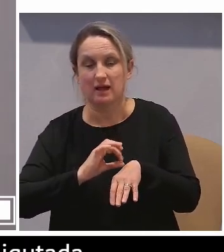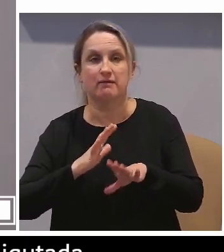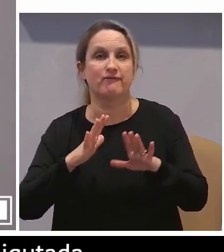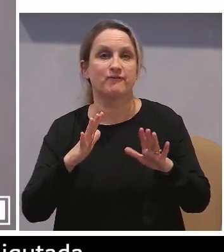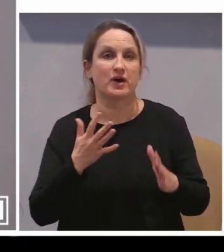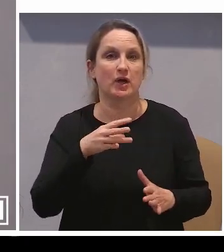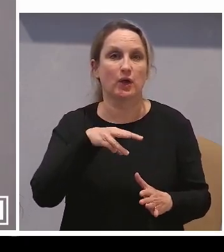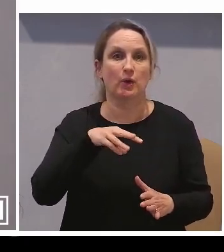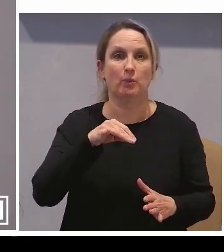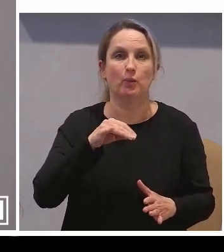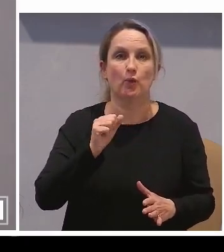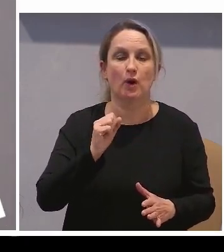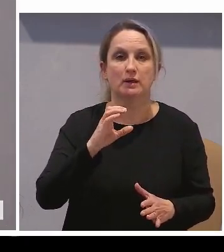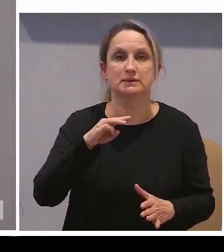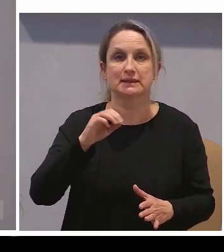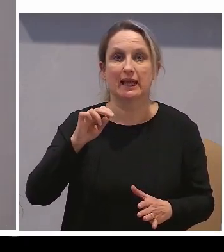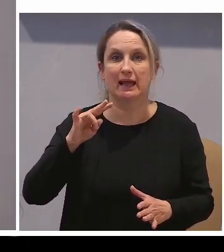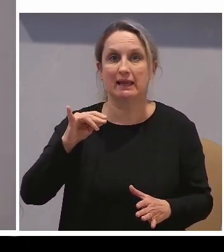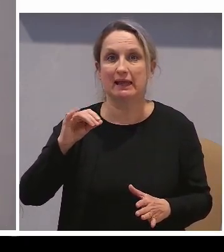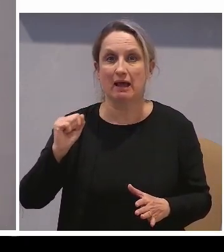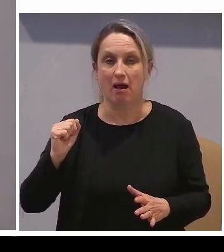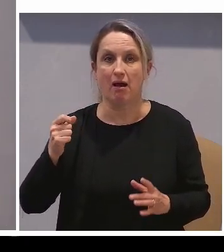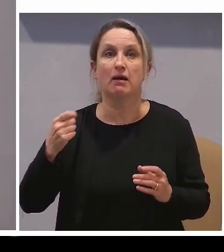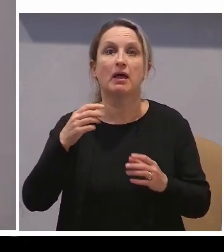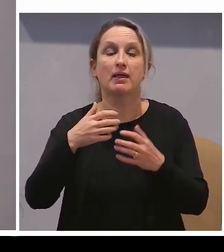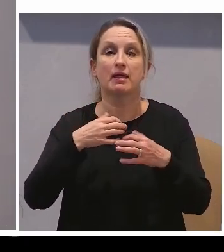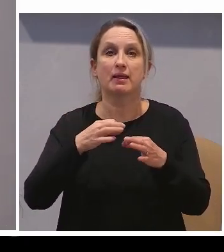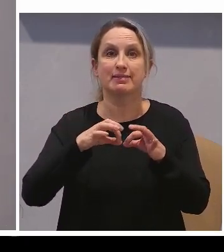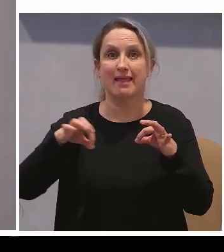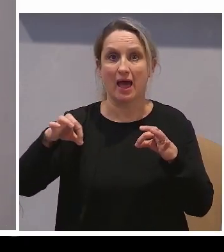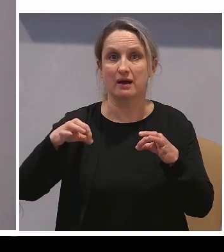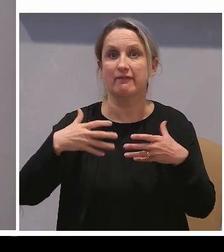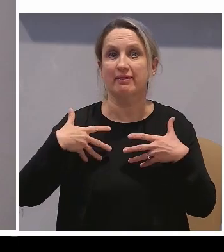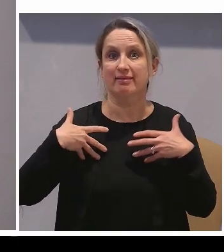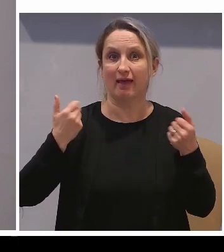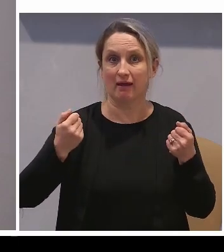närv saadab küll one signaali, aga lihas possibility ei saa is seda kätte, neuropathy, sellepärast et siin on näiteks myasthenia, when the autoimmuunne